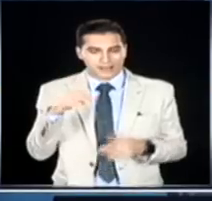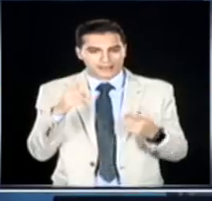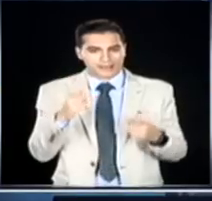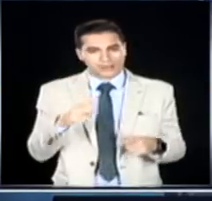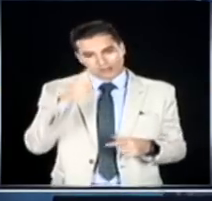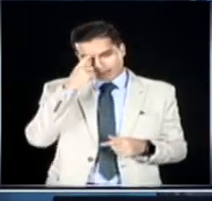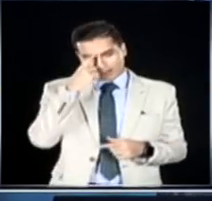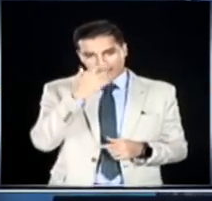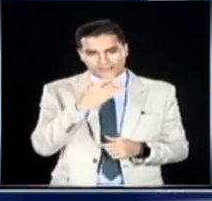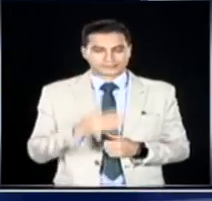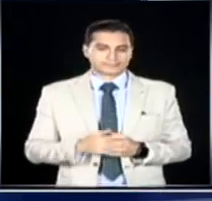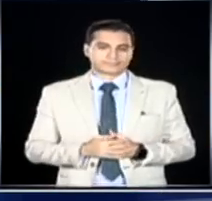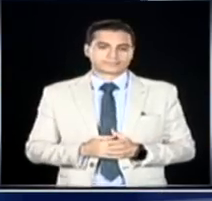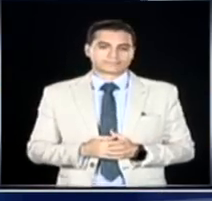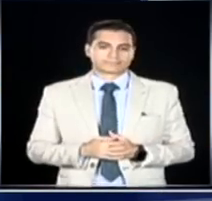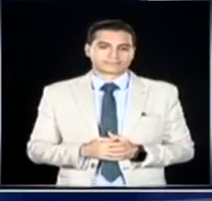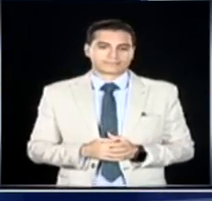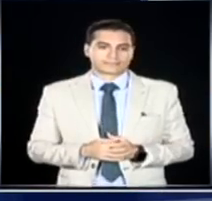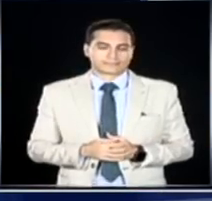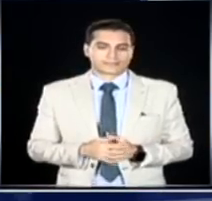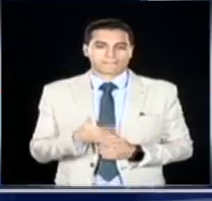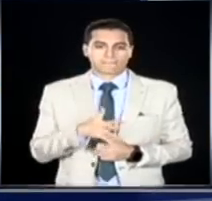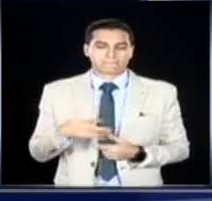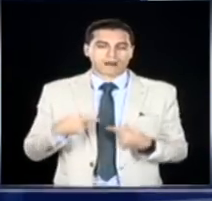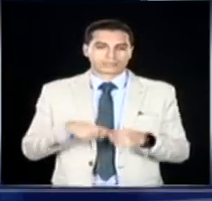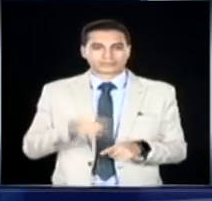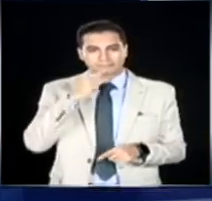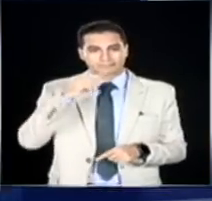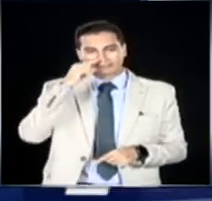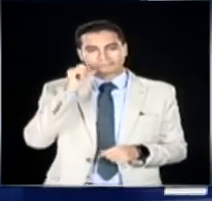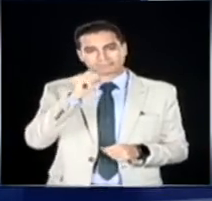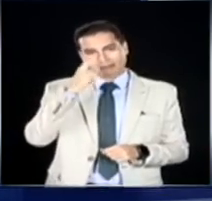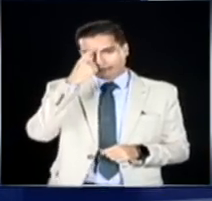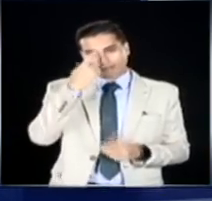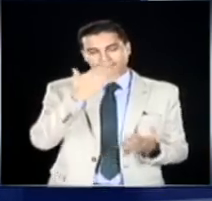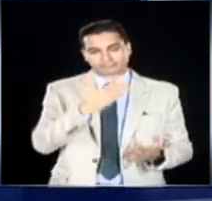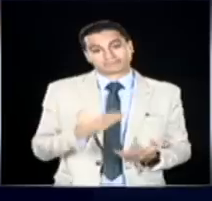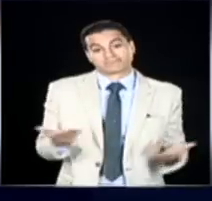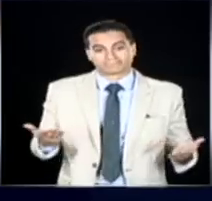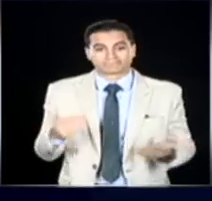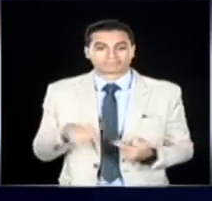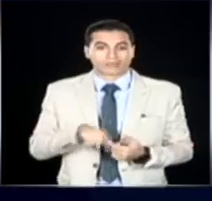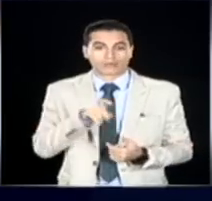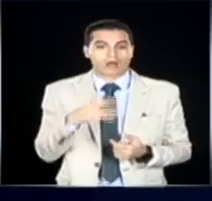الهند هاردلك اتفضلوا اربعه اسئله